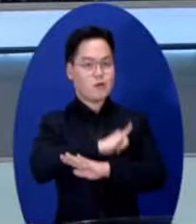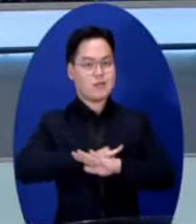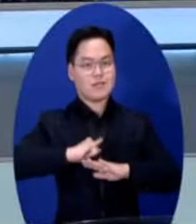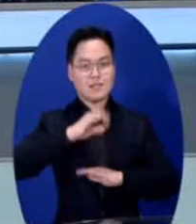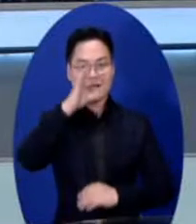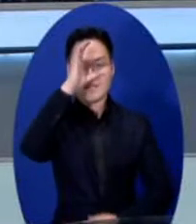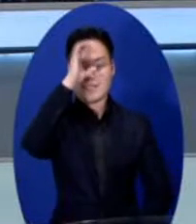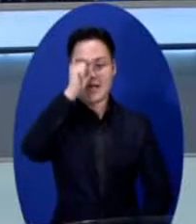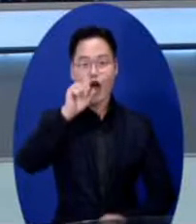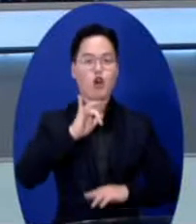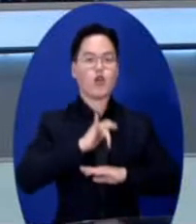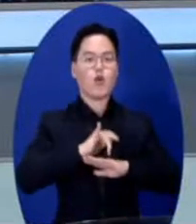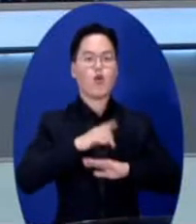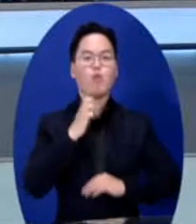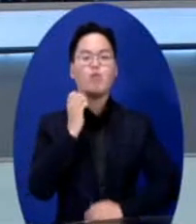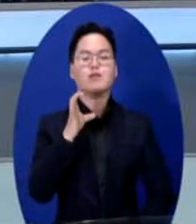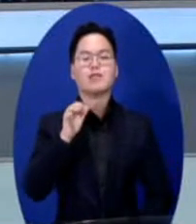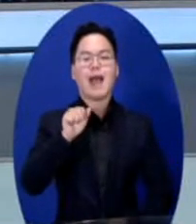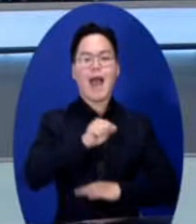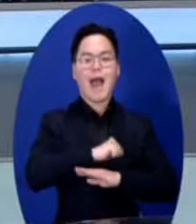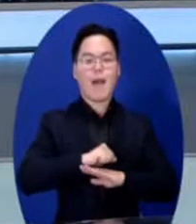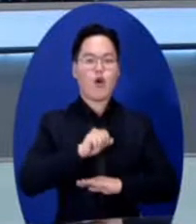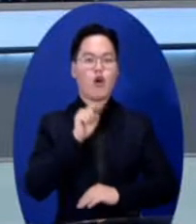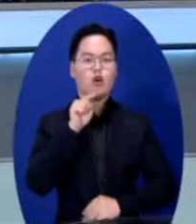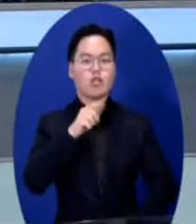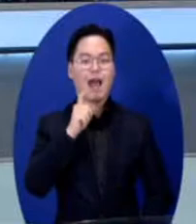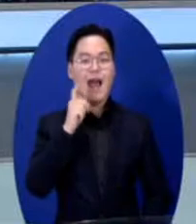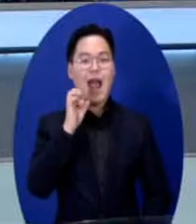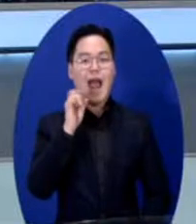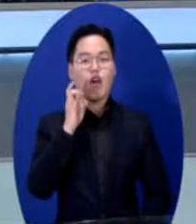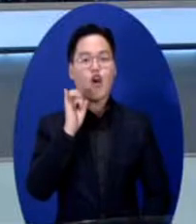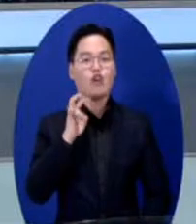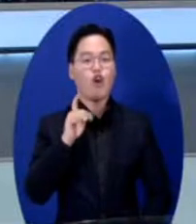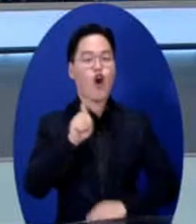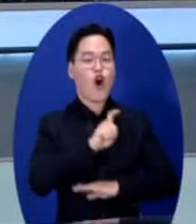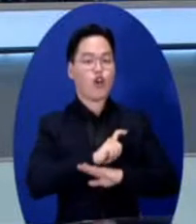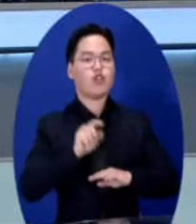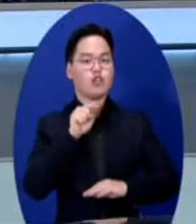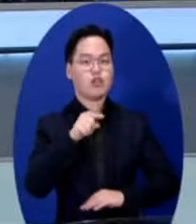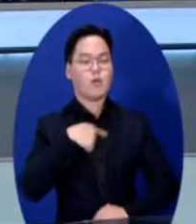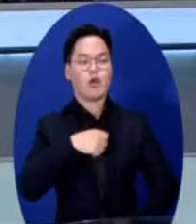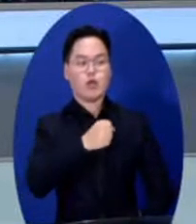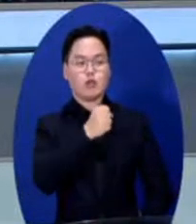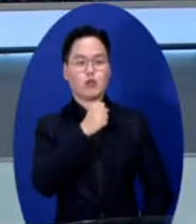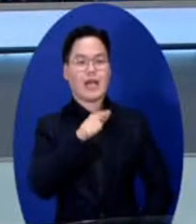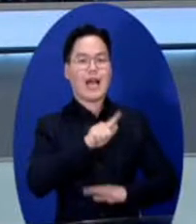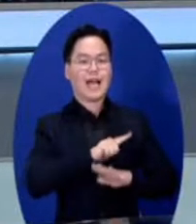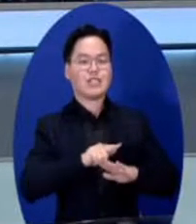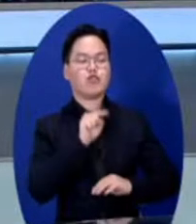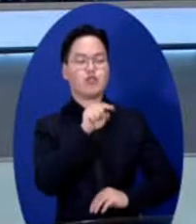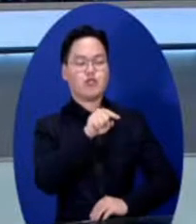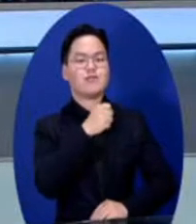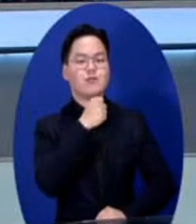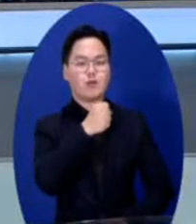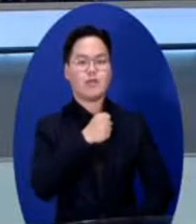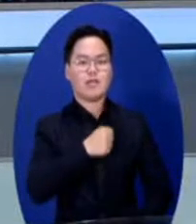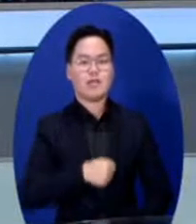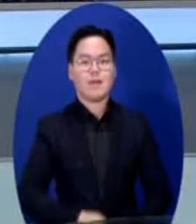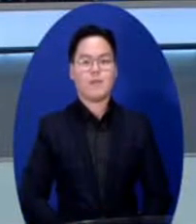Монгол Улсын ерөнхий сайд Хүрэс сүхийн Төвийн бүсийн аймагуд хийж байгаа албан томилолд хар 24 үйлчлэлээ. Манай сурвалжлах хэсэг газар дээрээс нь үзүүлж